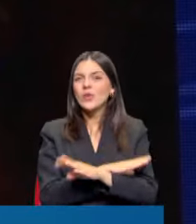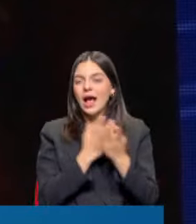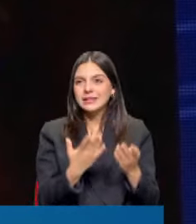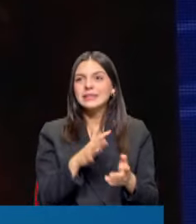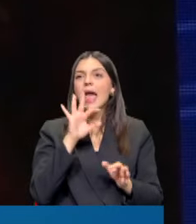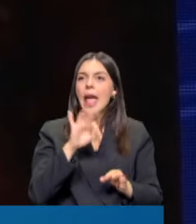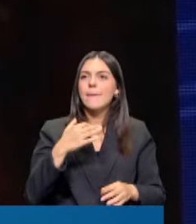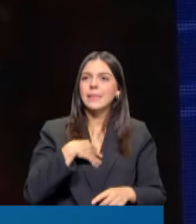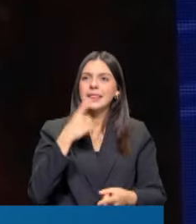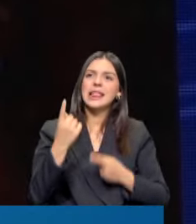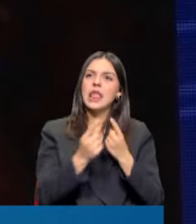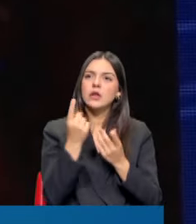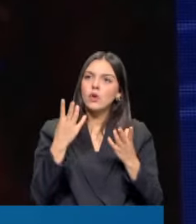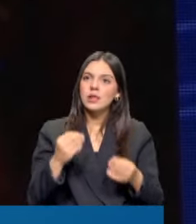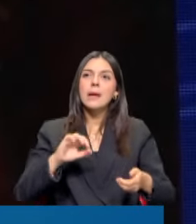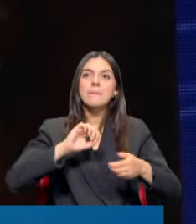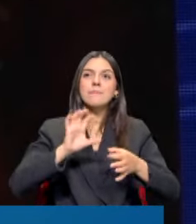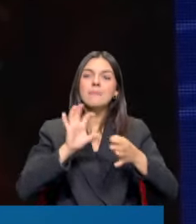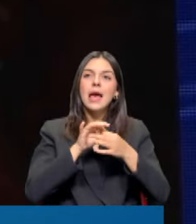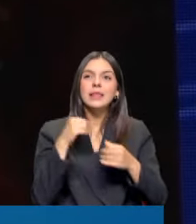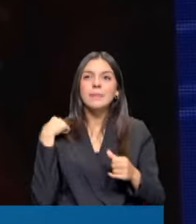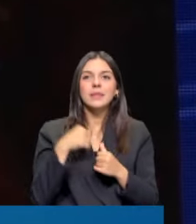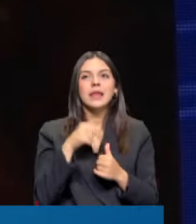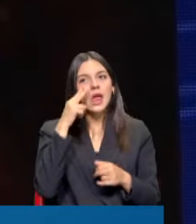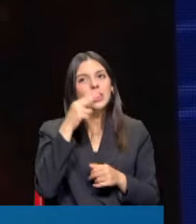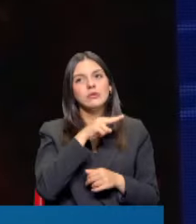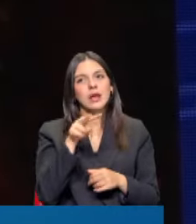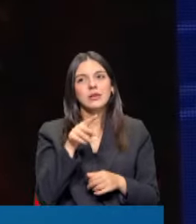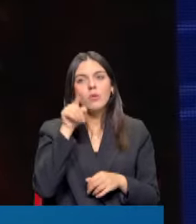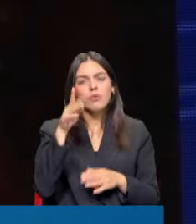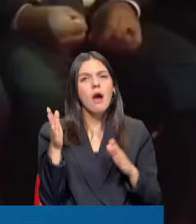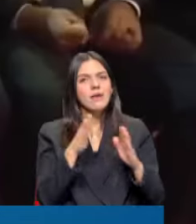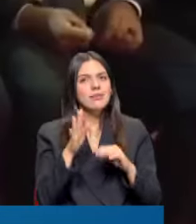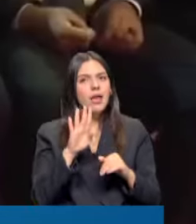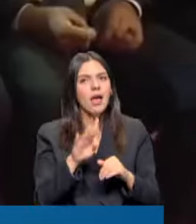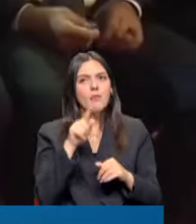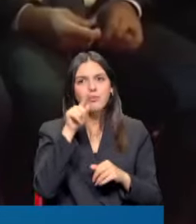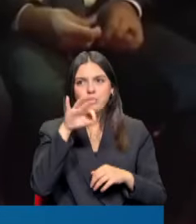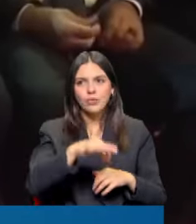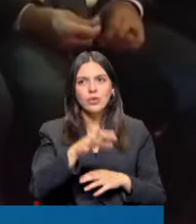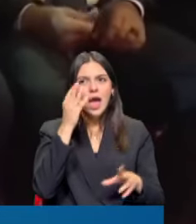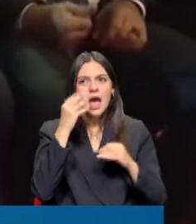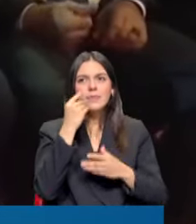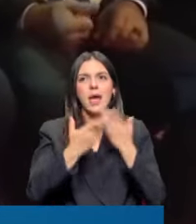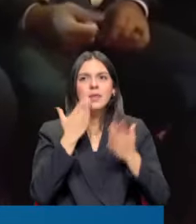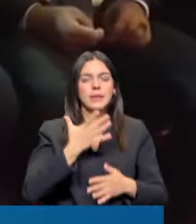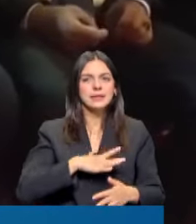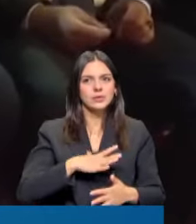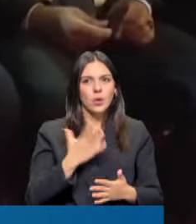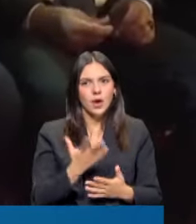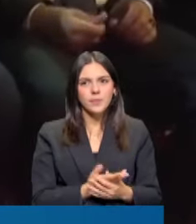onurlandırdınız hem de teknolojiye olan bağlılığınızı bir kez daha gösterdiniz. Bu arada bugünün anlamından da bahsetmek